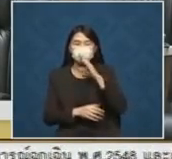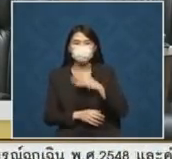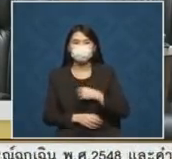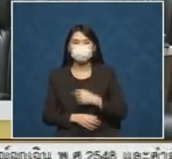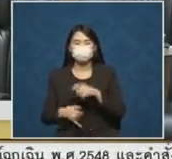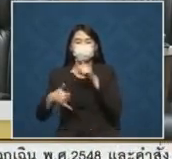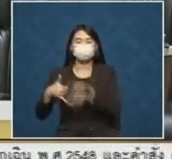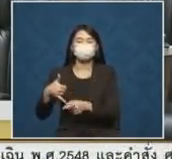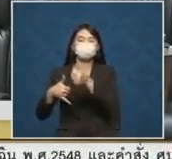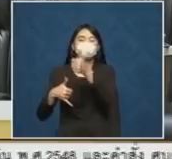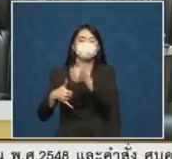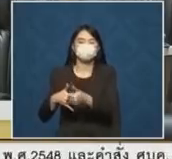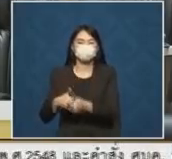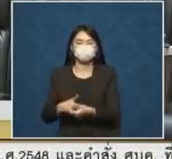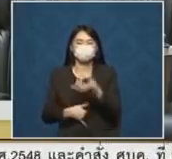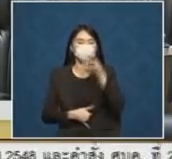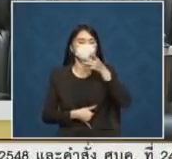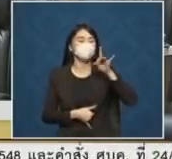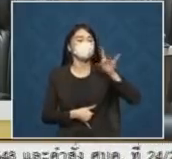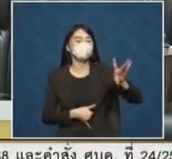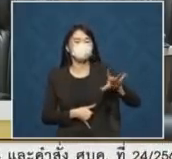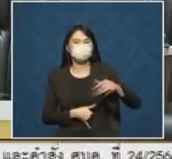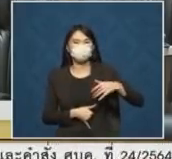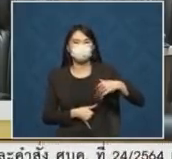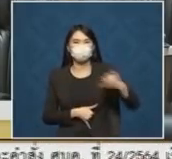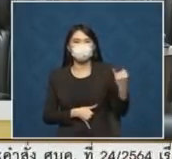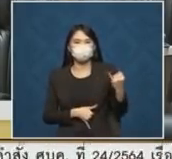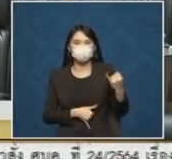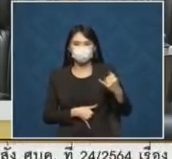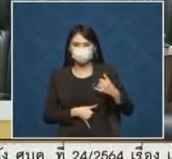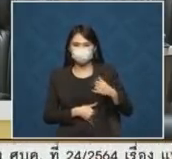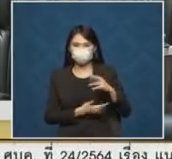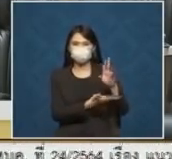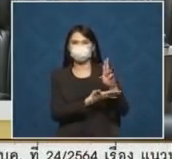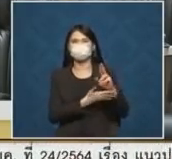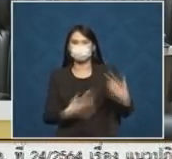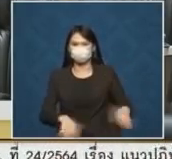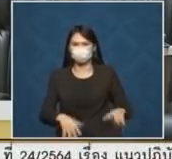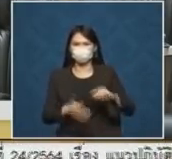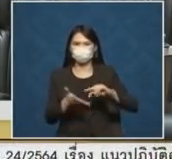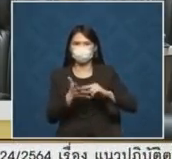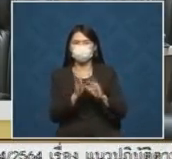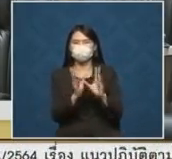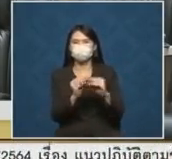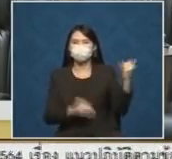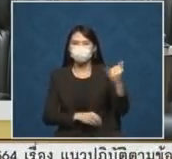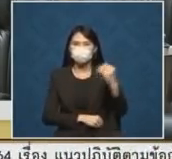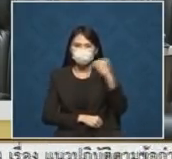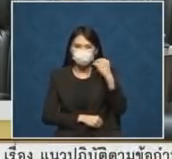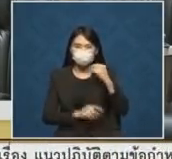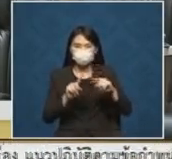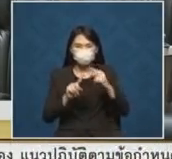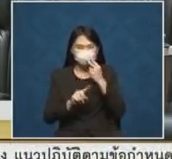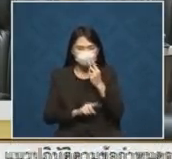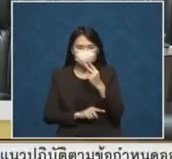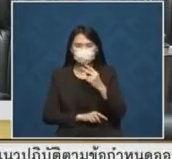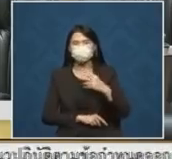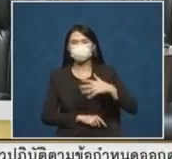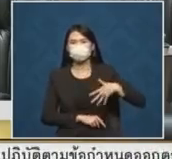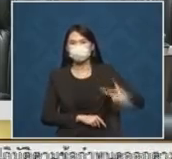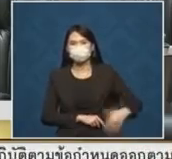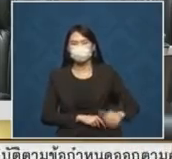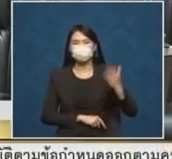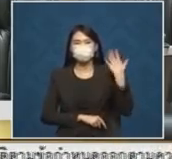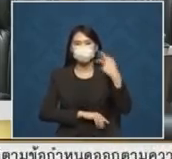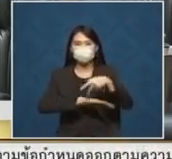สั่งปิดการประชุม 11:50 นาที วันนี้เปลืองแอร์ไปครึ่งวันครับเปิดแอร์แต่ไม่มีการประชุม กินกาแฟแล้วด้วยนะข้าวแล้วด้วยนะ